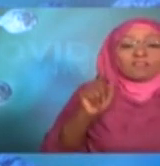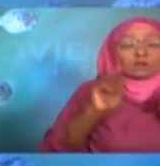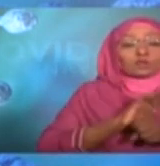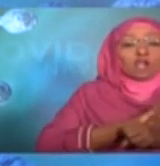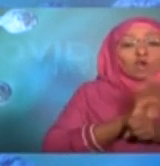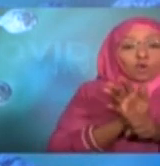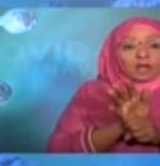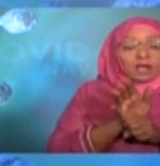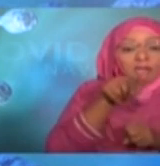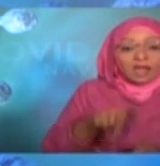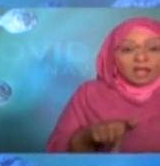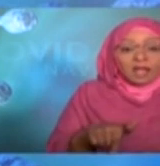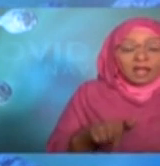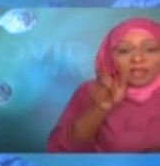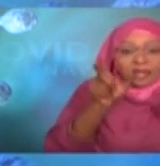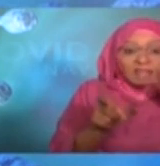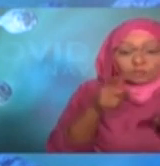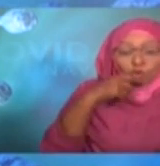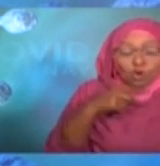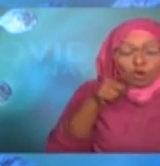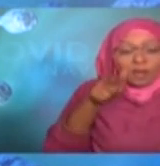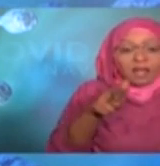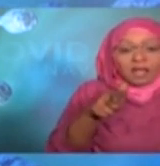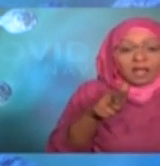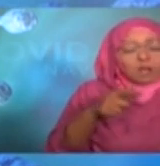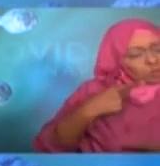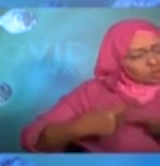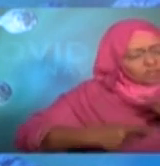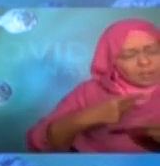الحظر موجود يمكن الناس ما كان يعرفوا الأرقام ممكن تصل لوين.